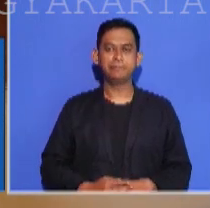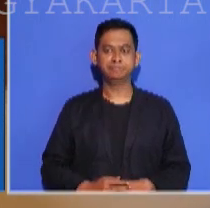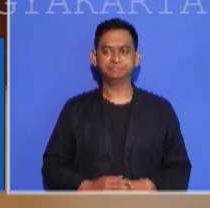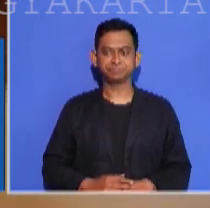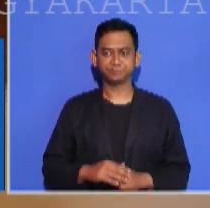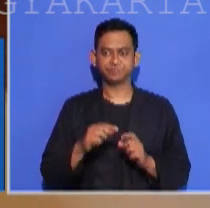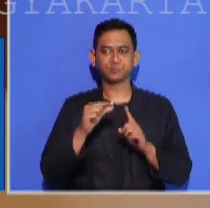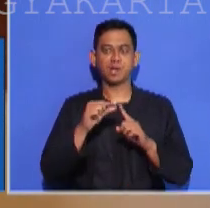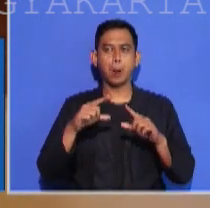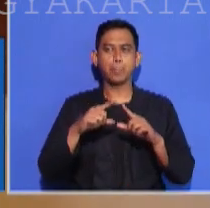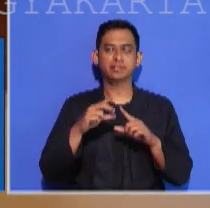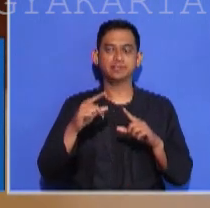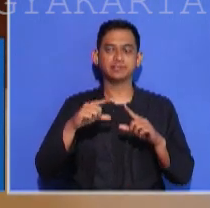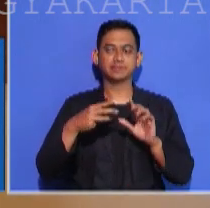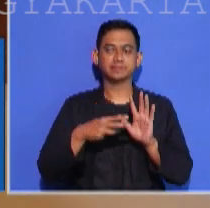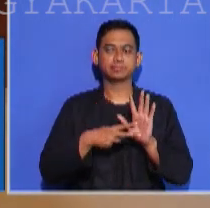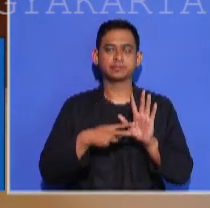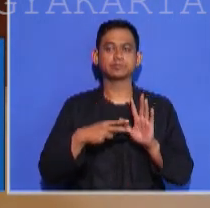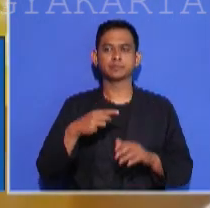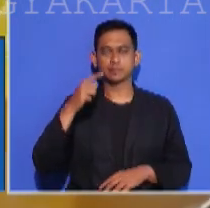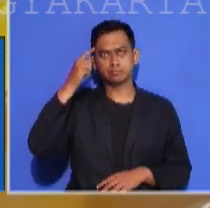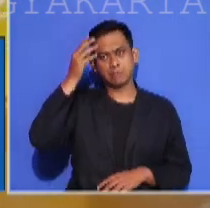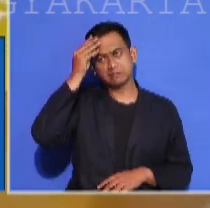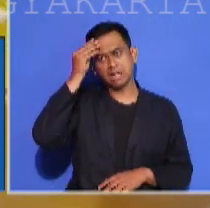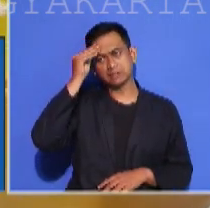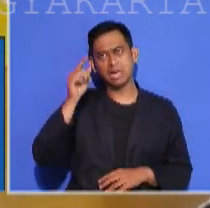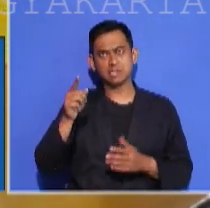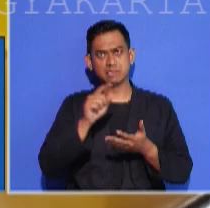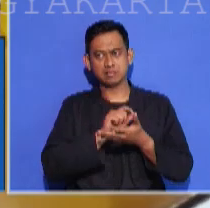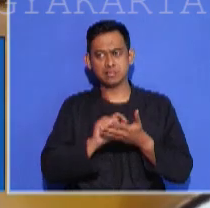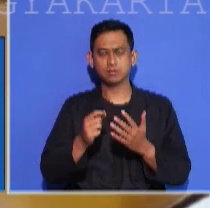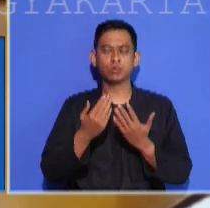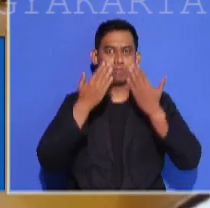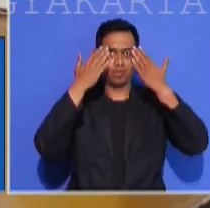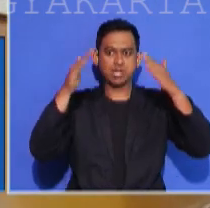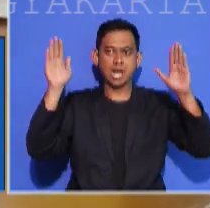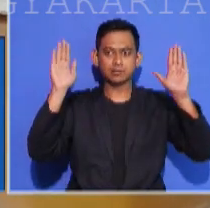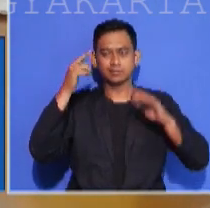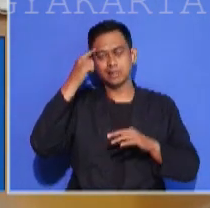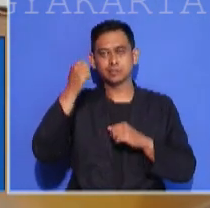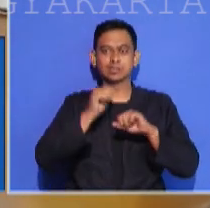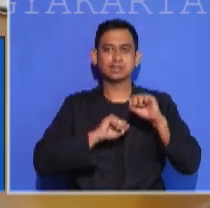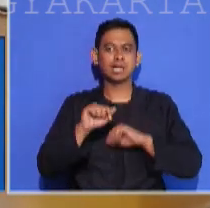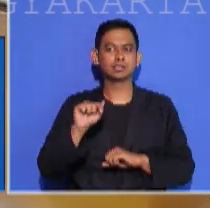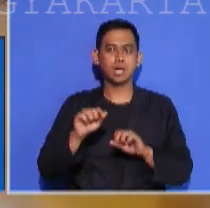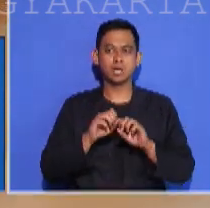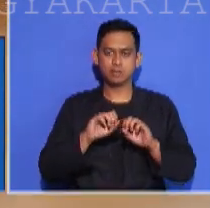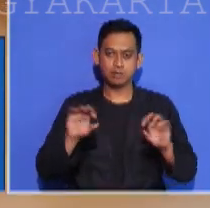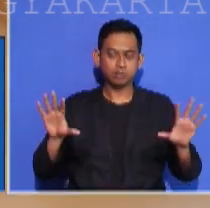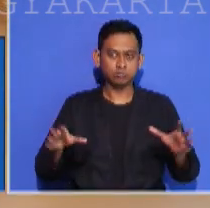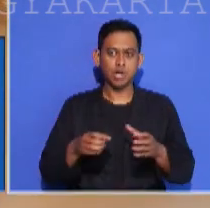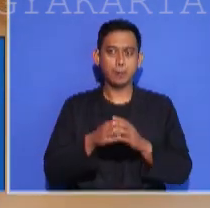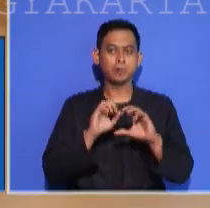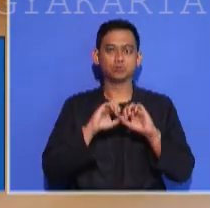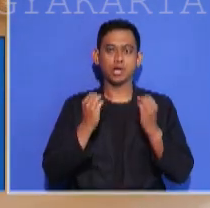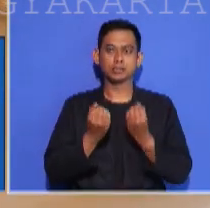Pelajar, Sekolah Demokrasi, dan Olimpiade Demokrasi. Untuk Parlemen Pelajar, kegiatan ini menyasar organisasi siswa